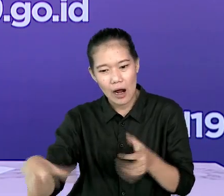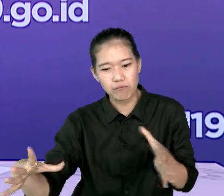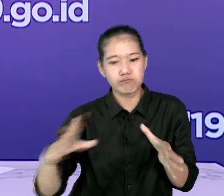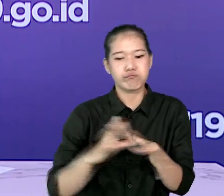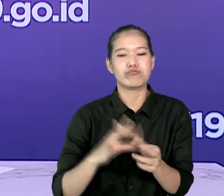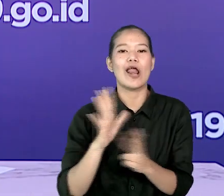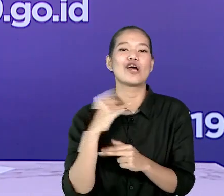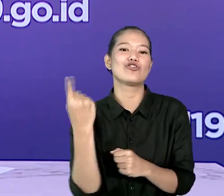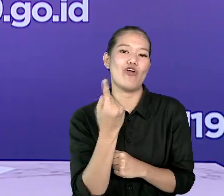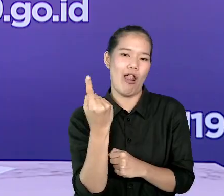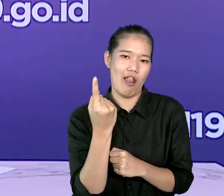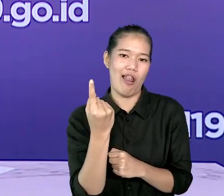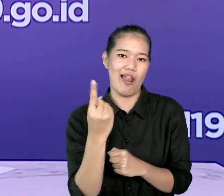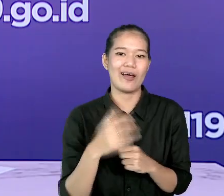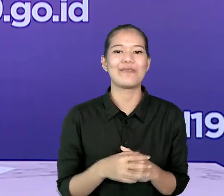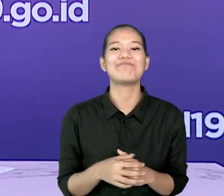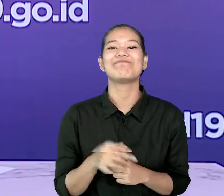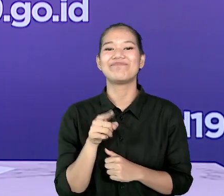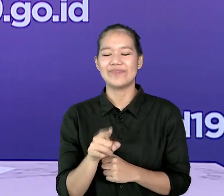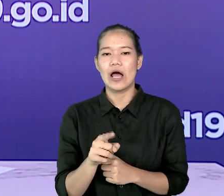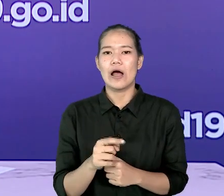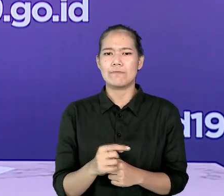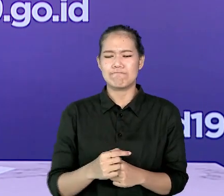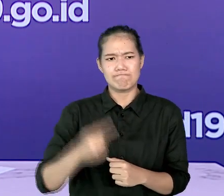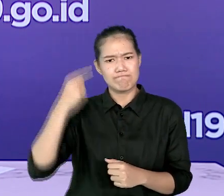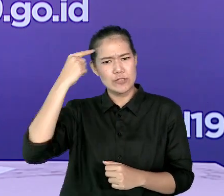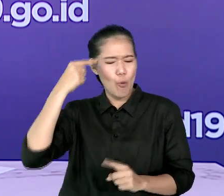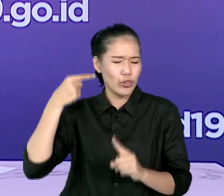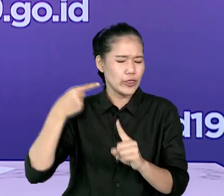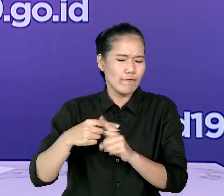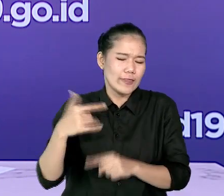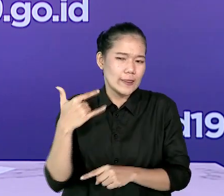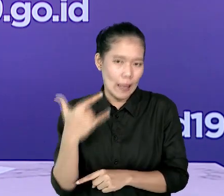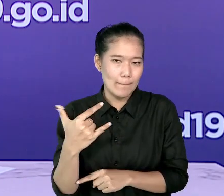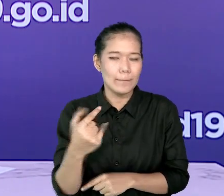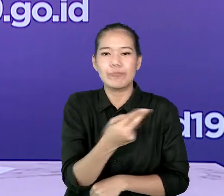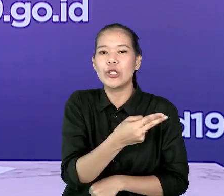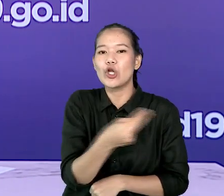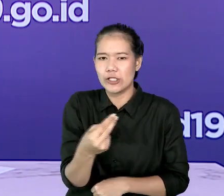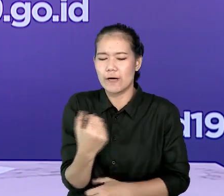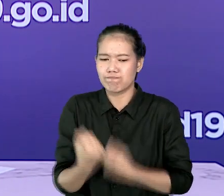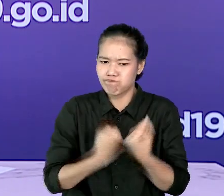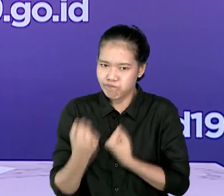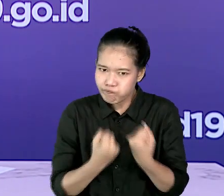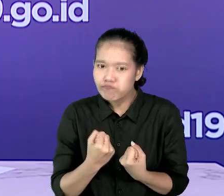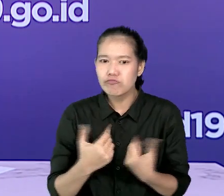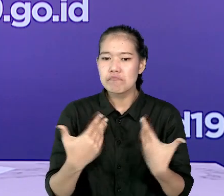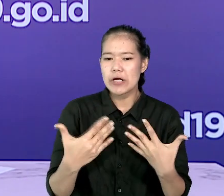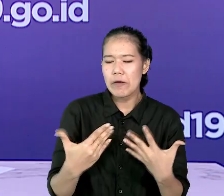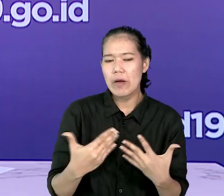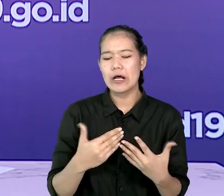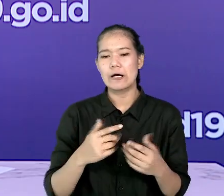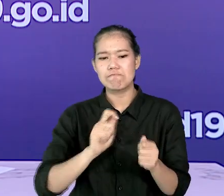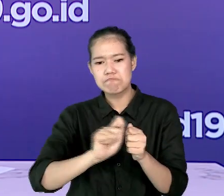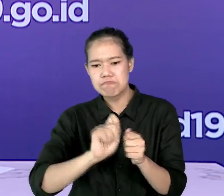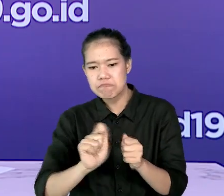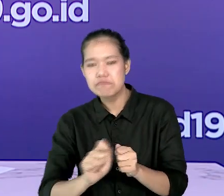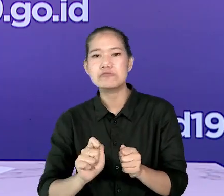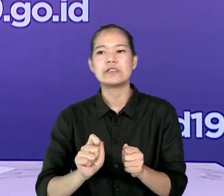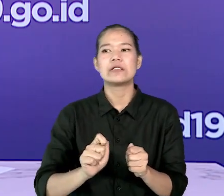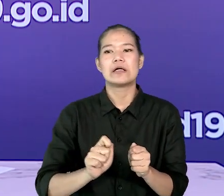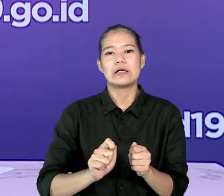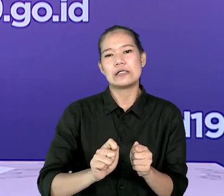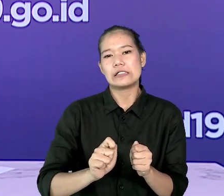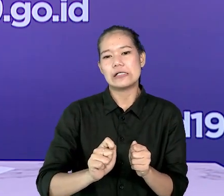nasional. Dengan penuh keyakinan dan optimisme, Indonesia terus-menerus melakukan penyempurnaan pada